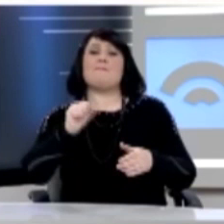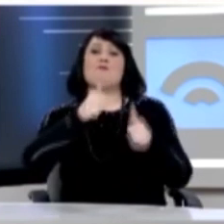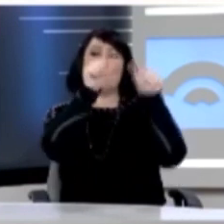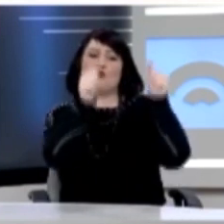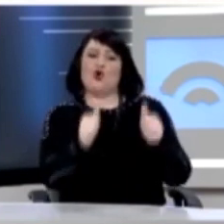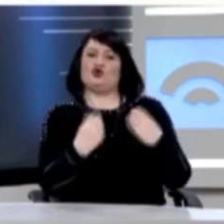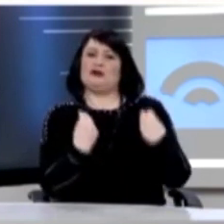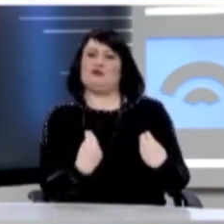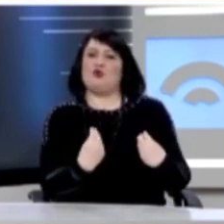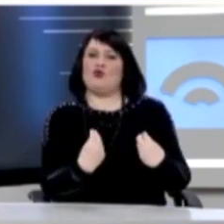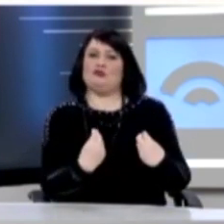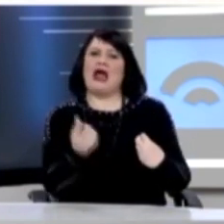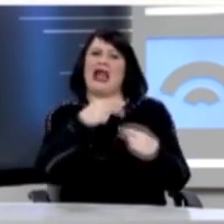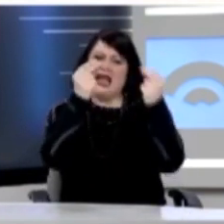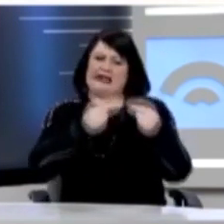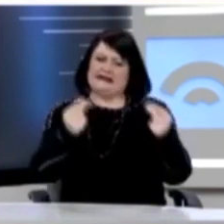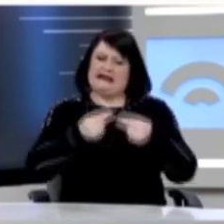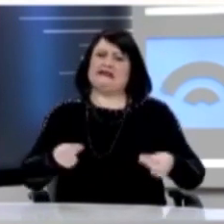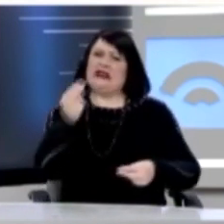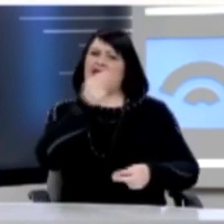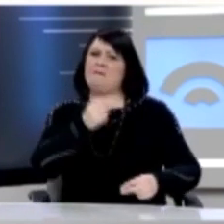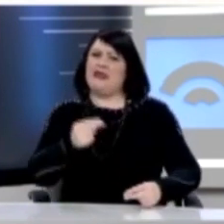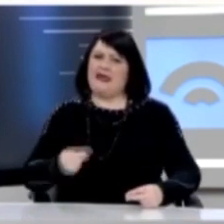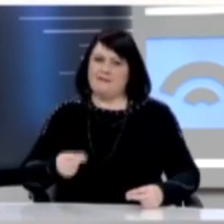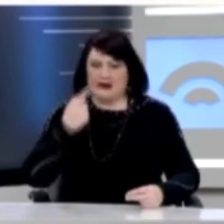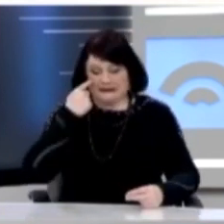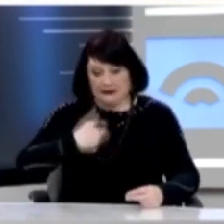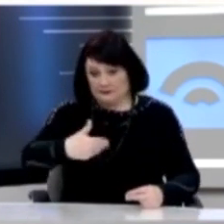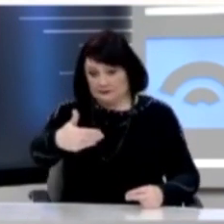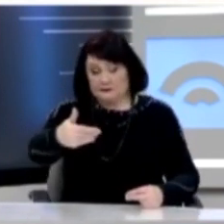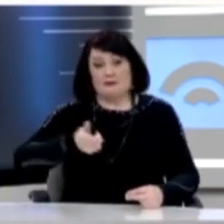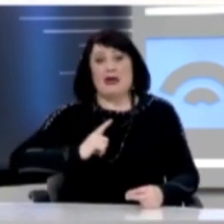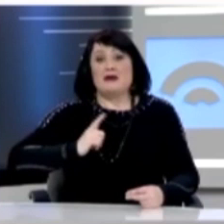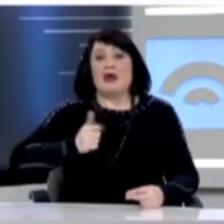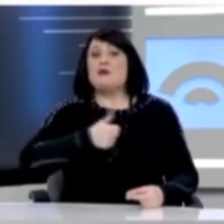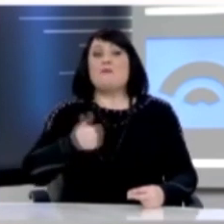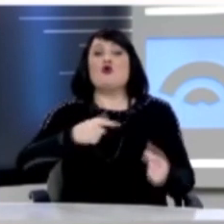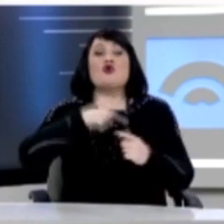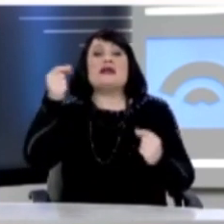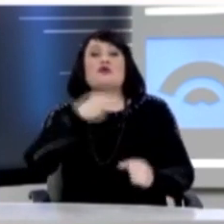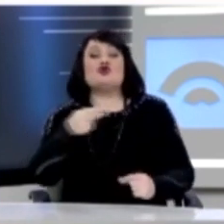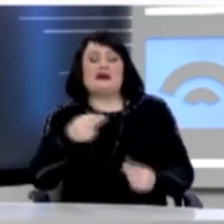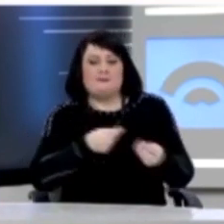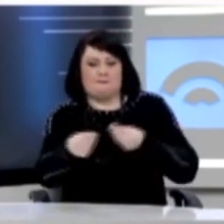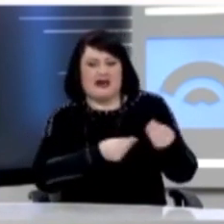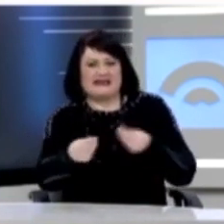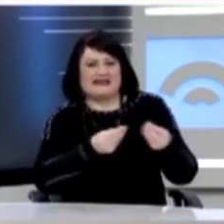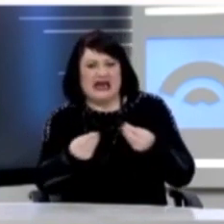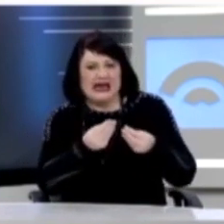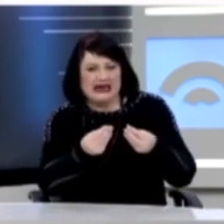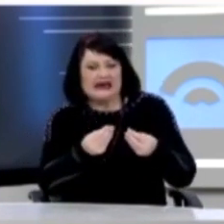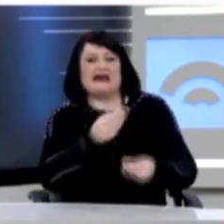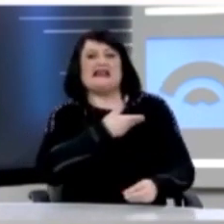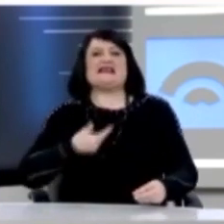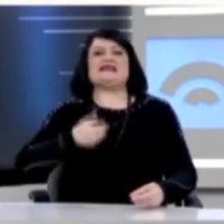άλλες διευθετήσεις προειδεάζει και για εξελίξεις εκτός από το Κυπριακό και στο παζάρι της Σερβίας